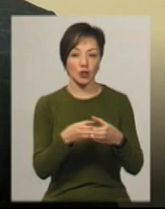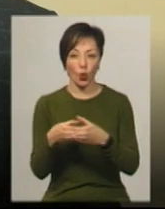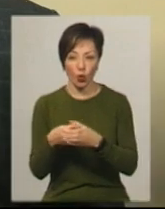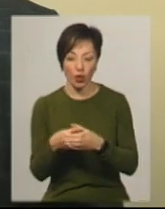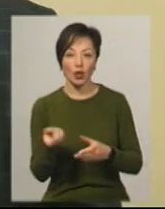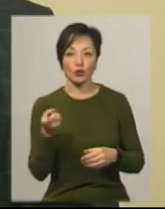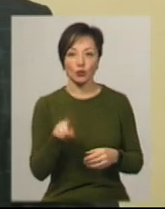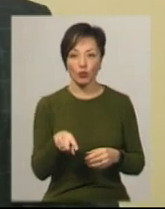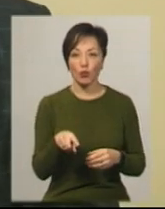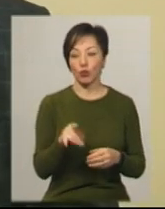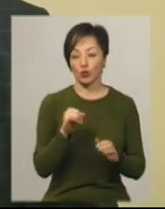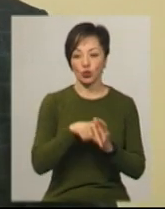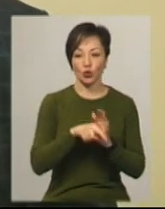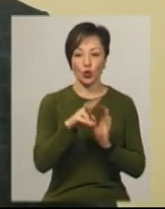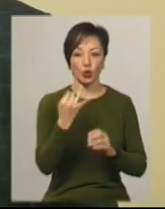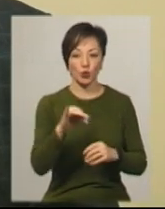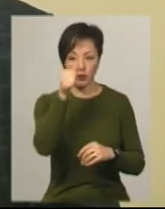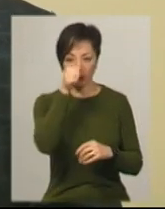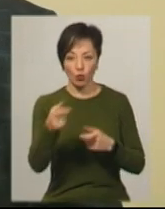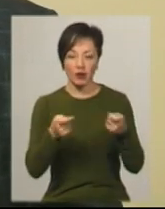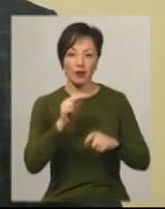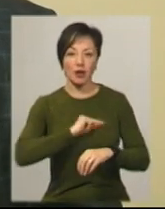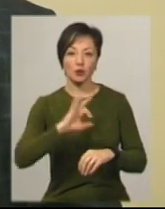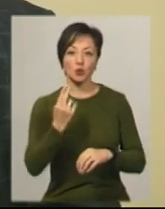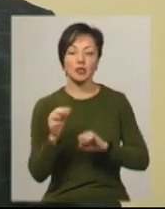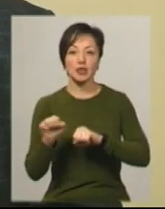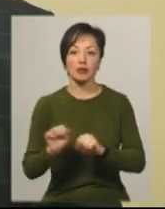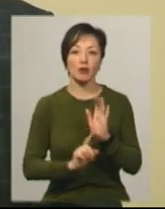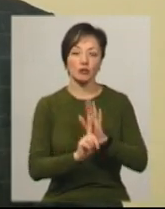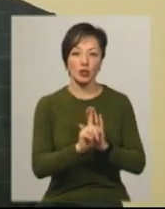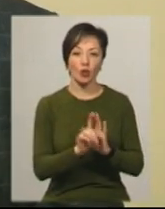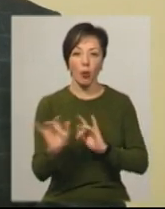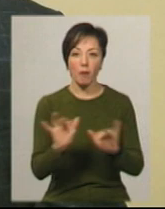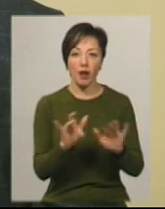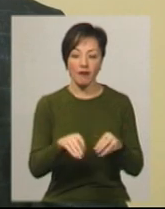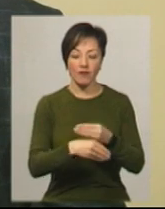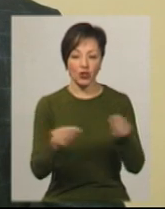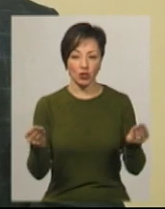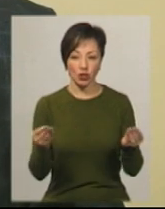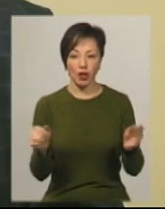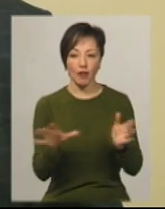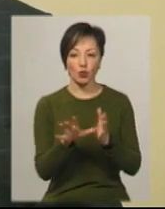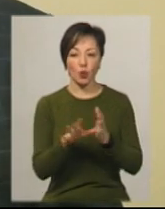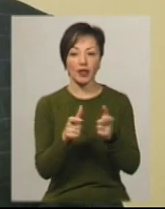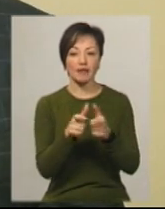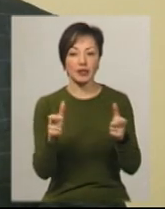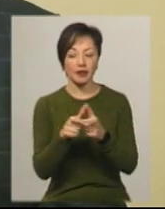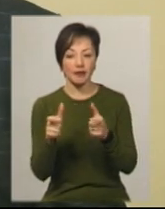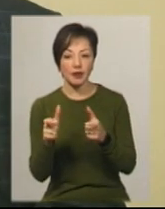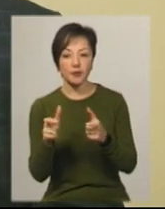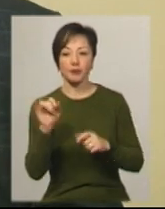тому, по суті, з лютого місяця управління праці та соціального захисту розпочнеться компанія щодо видачі електронних квитків.